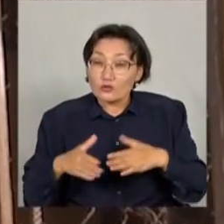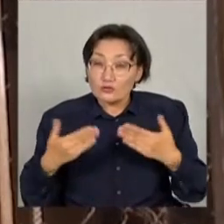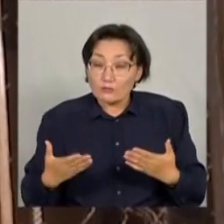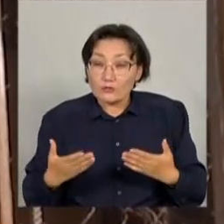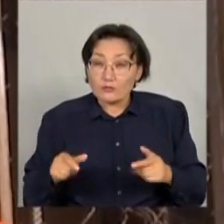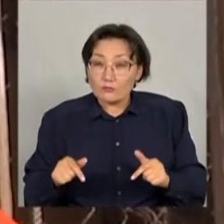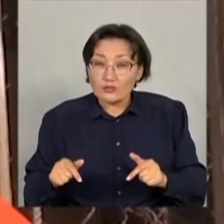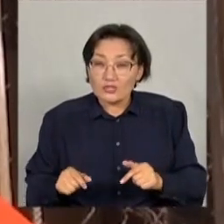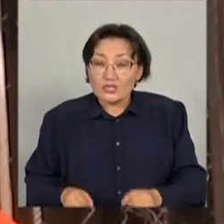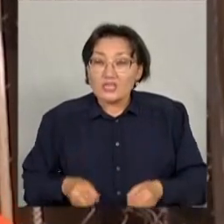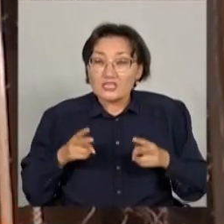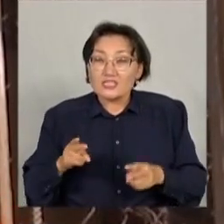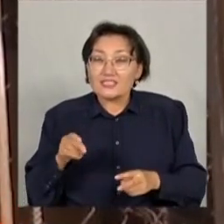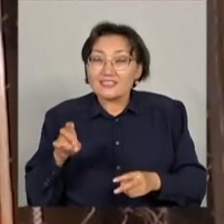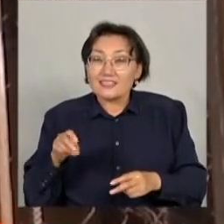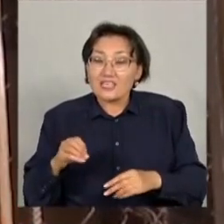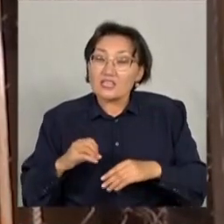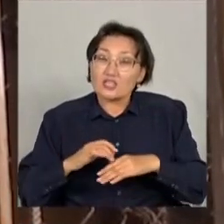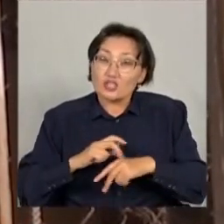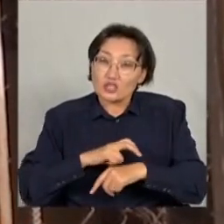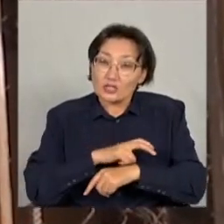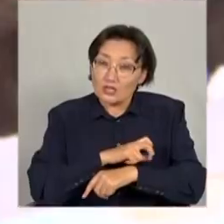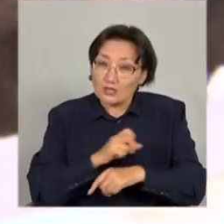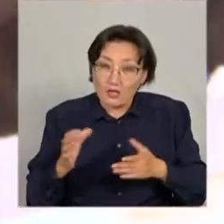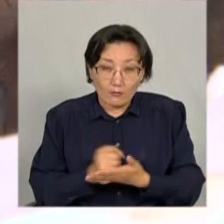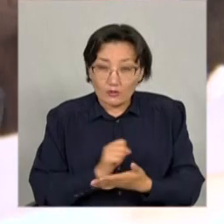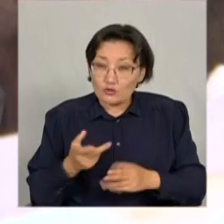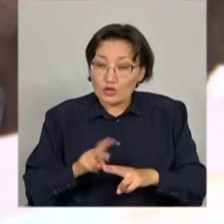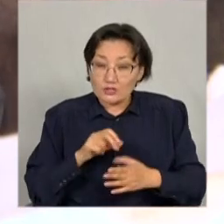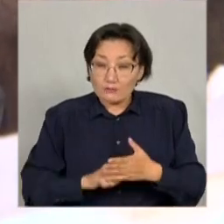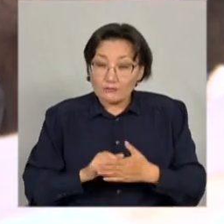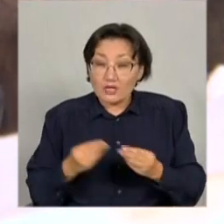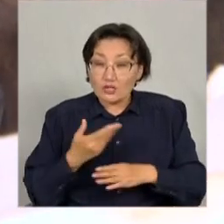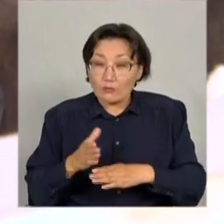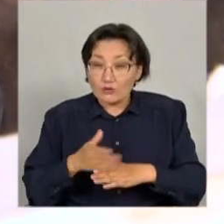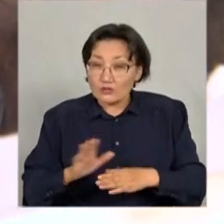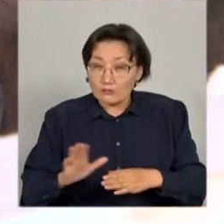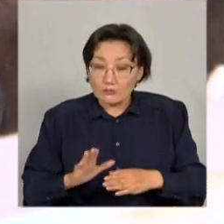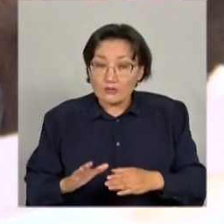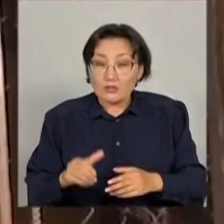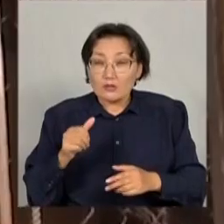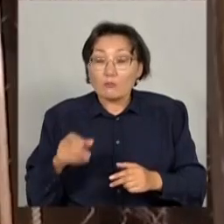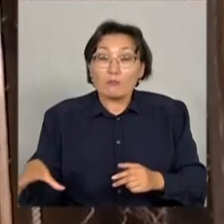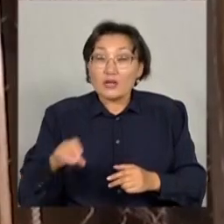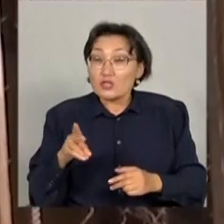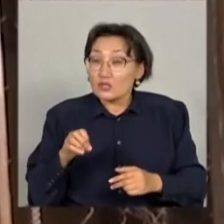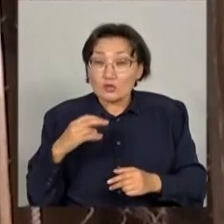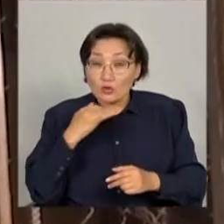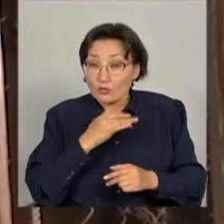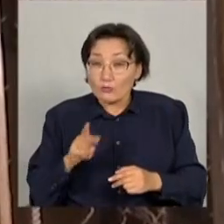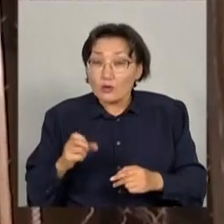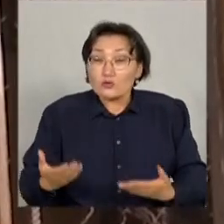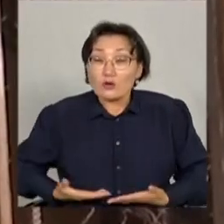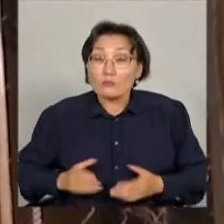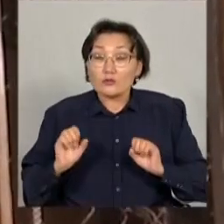бияктан зыянды кене табылган жок, сол себептен акча бөлүнбөйт дейт. Ay endi ananın bari kene qoy, ertin qalay ömür süremiz biz? Qolumuzdan kelgençe ulap